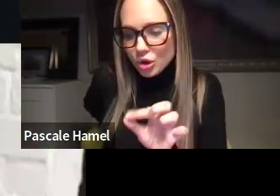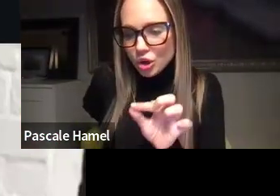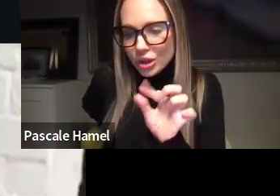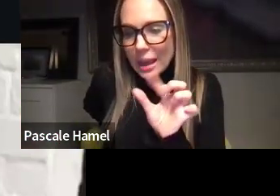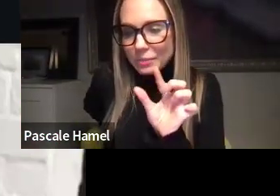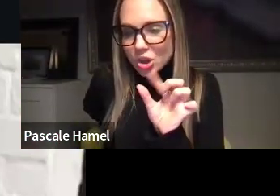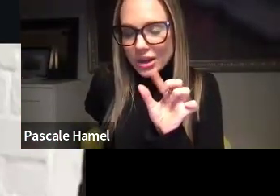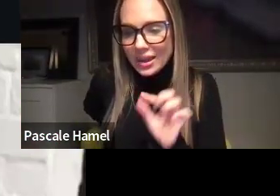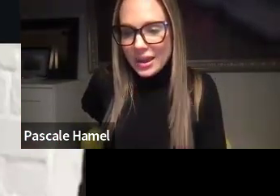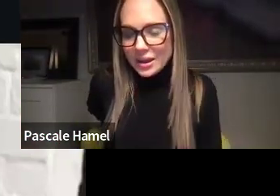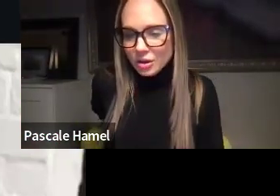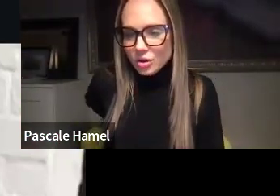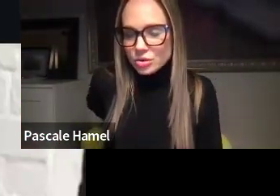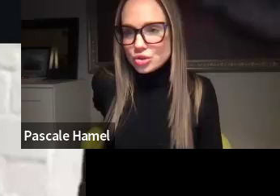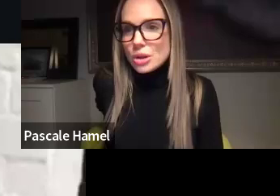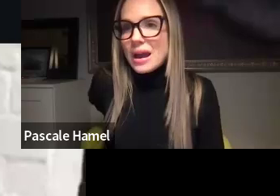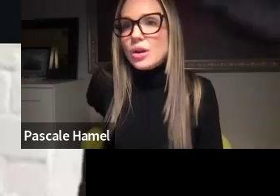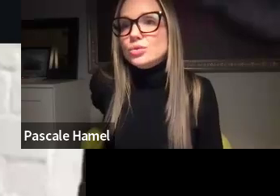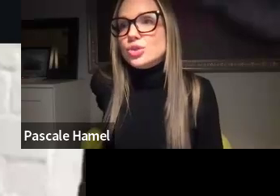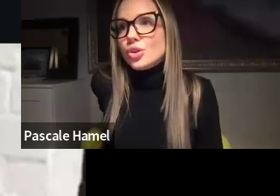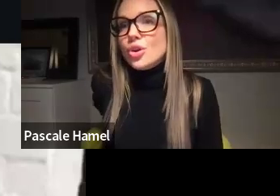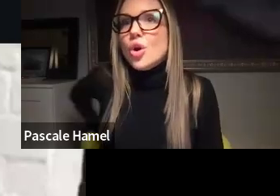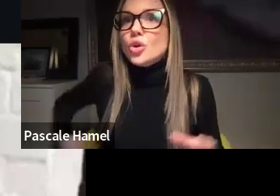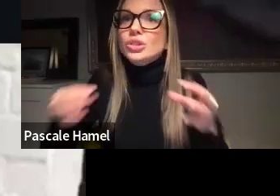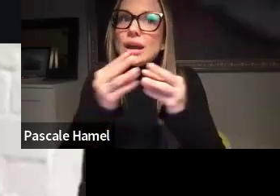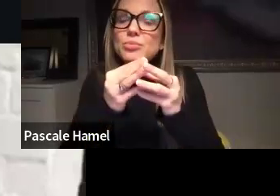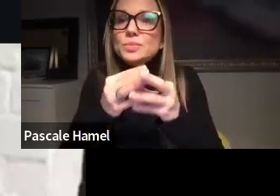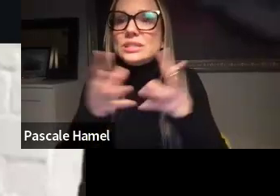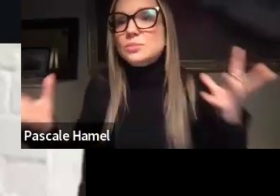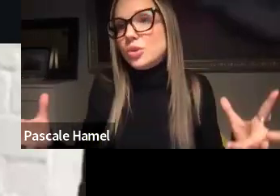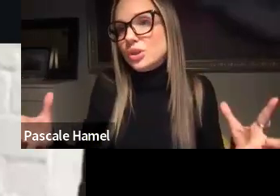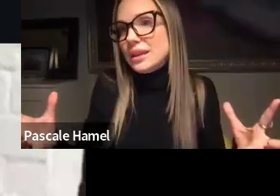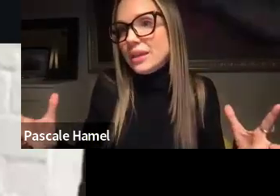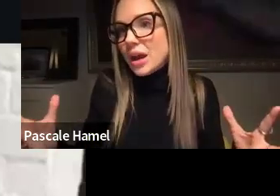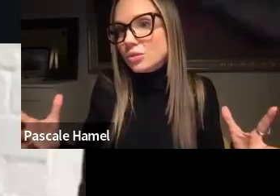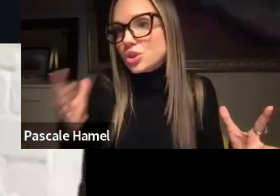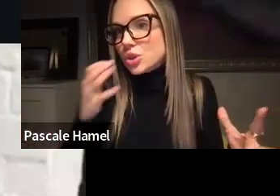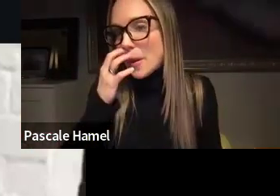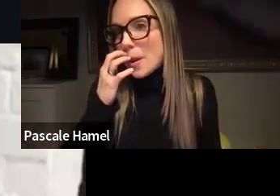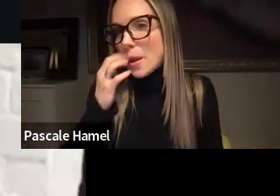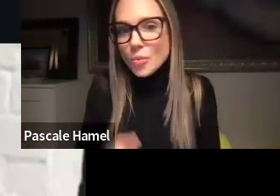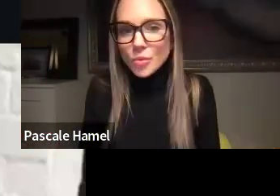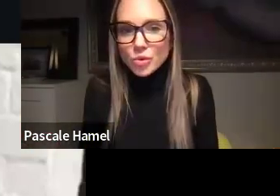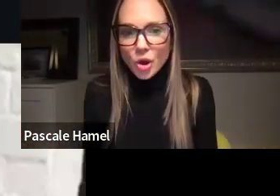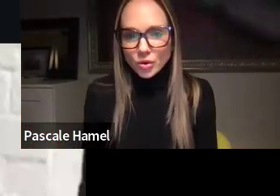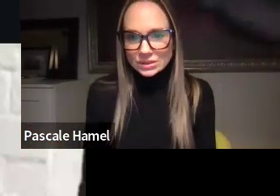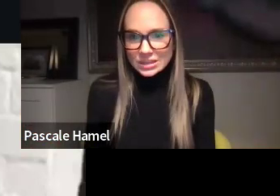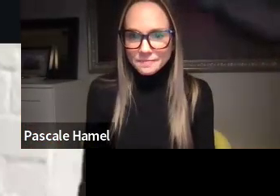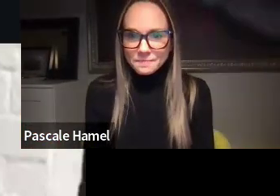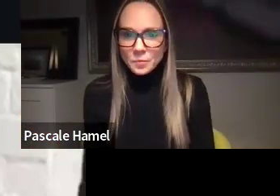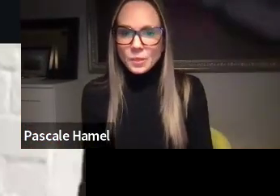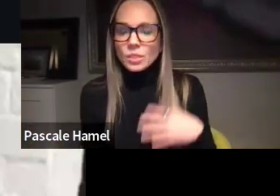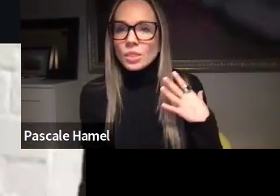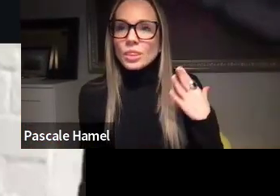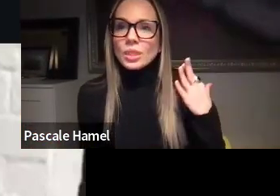enlever le gap qu'il y a en arrière, justement à cause qu'on a une taille plus petite, puis on a des hanches un peu plus